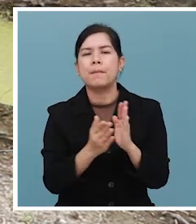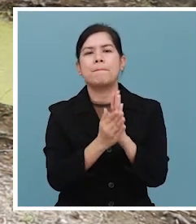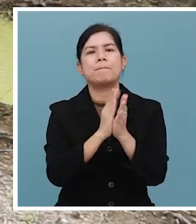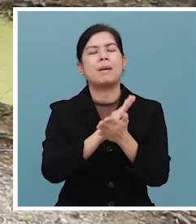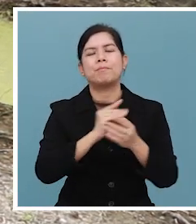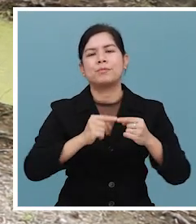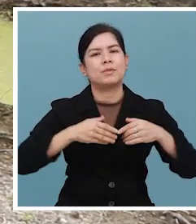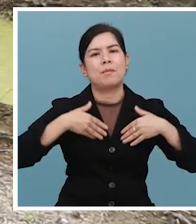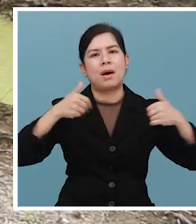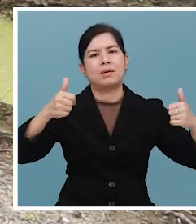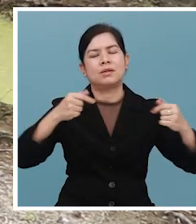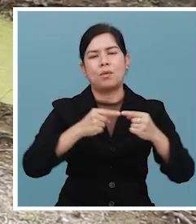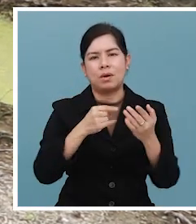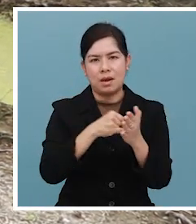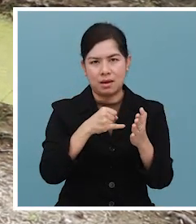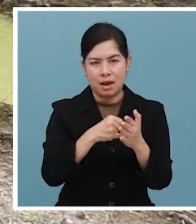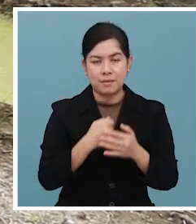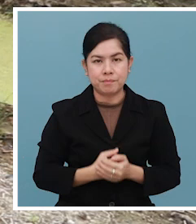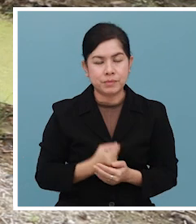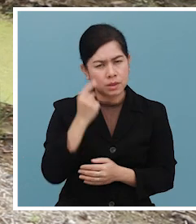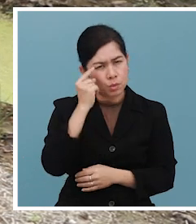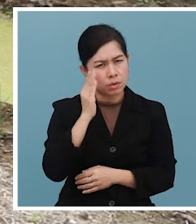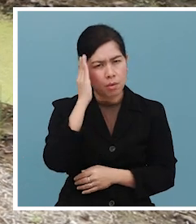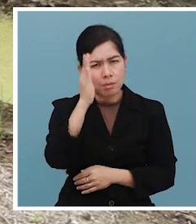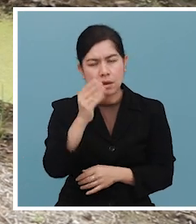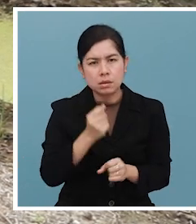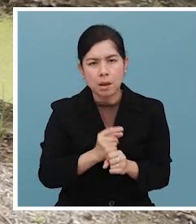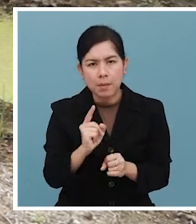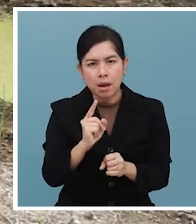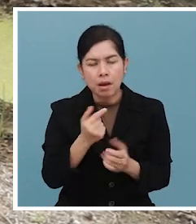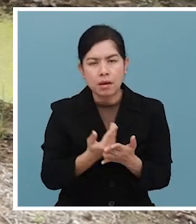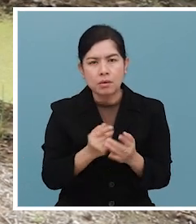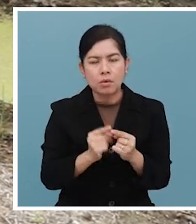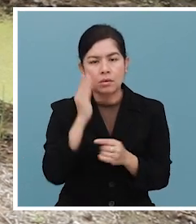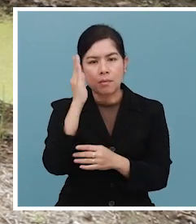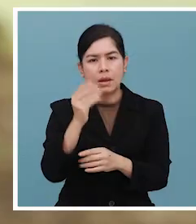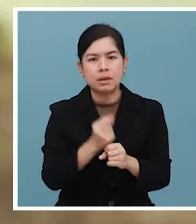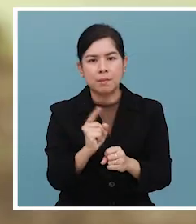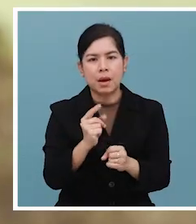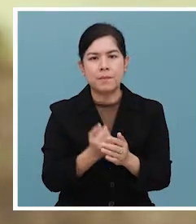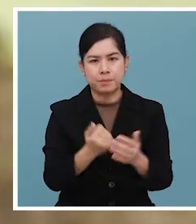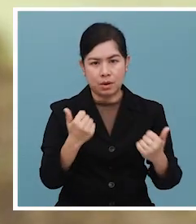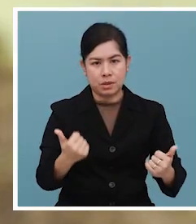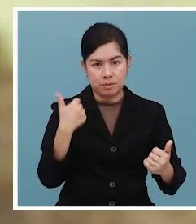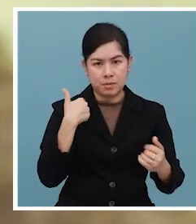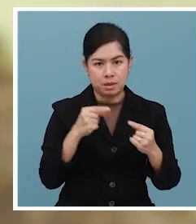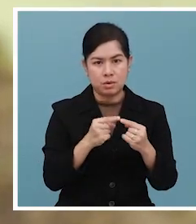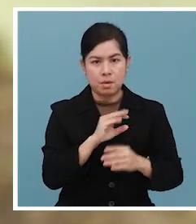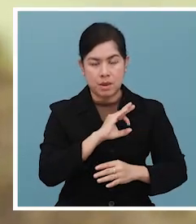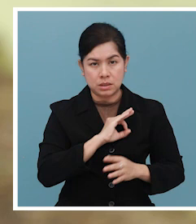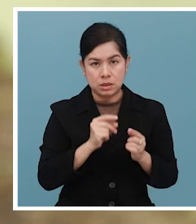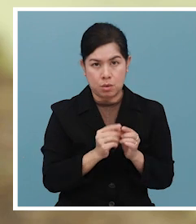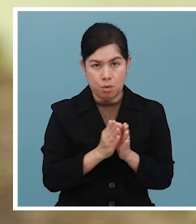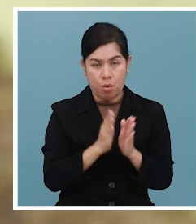ายเลย สบายแล้ว โอ้พี่จุ๋มคิดจะทำยังไงต่อในอนาคตเพราะว่าก็คงไม่หยุดแค่นี ้ไม่สมาชิกหนูมีต้อง46รา